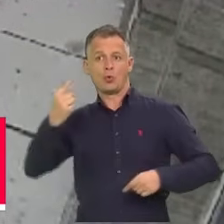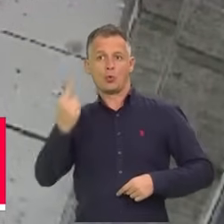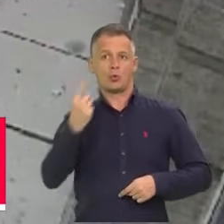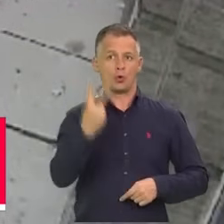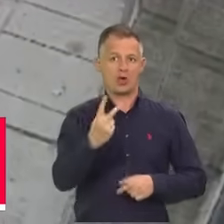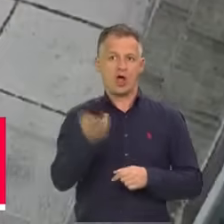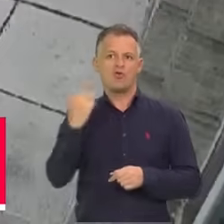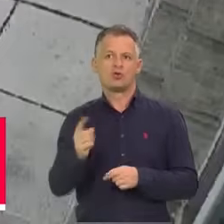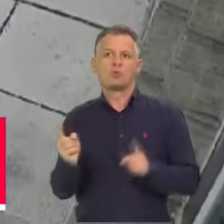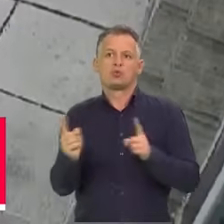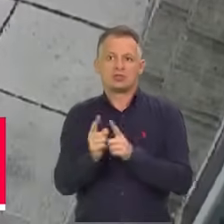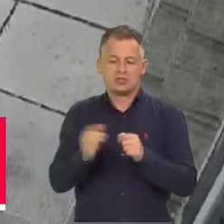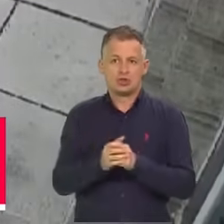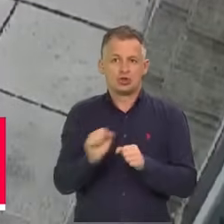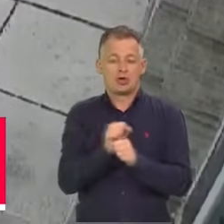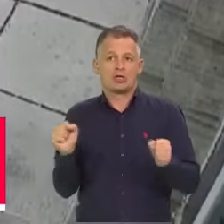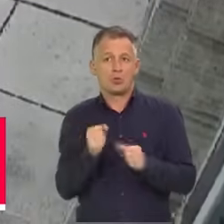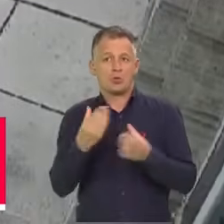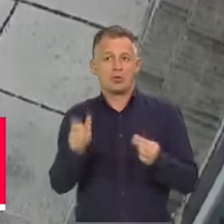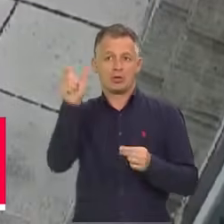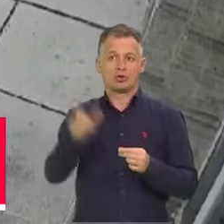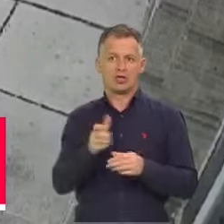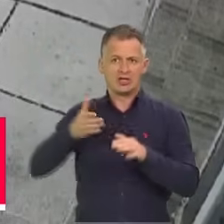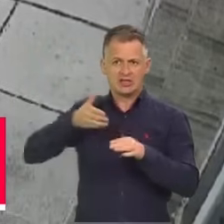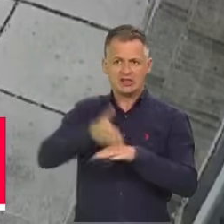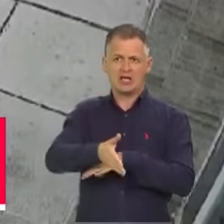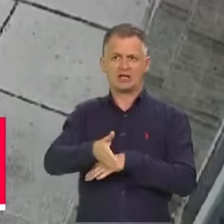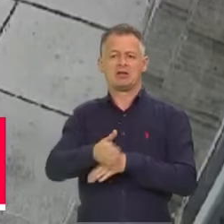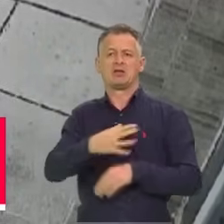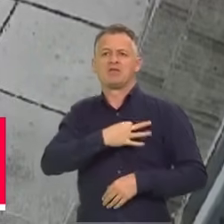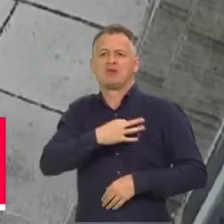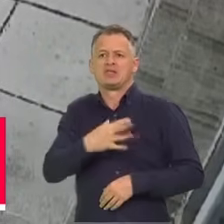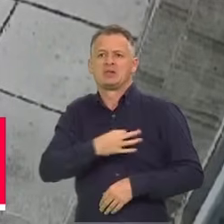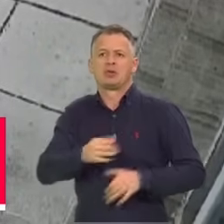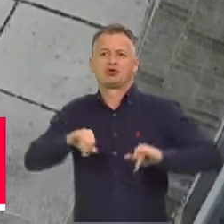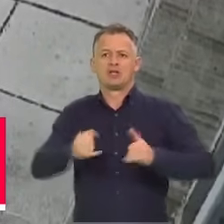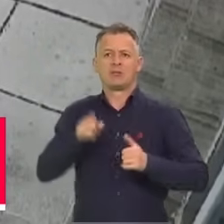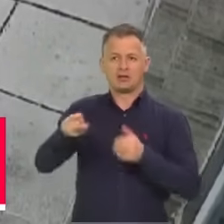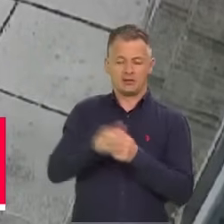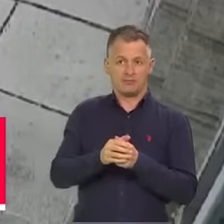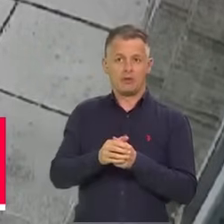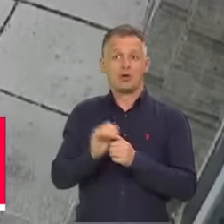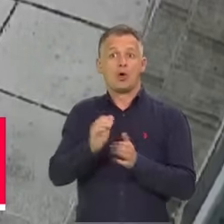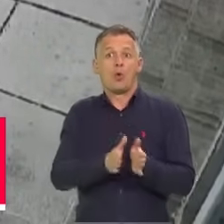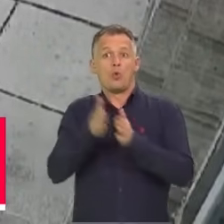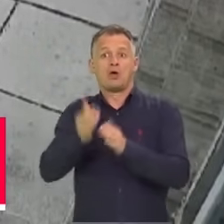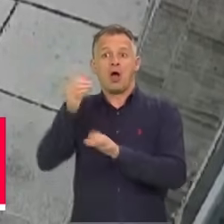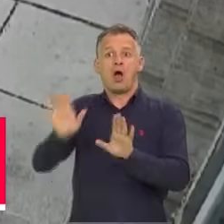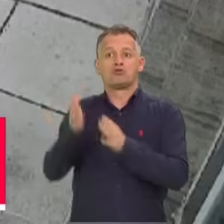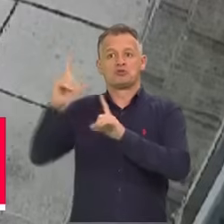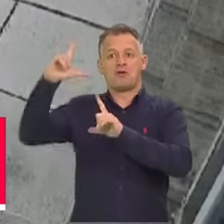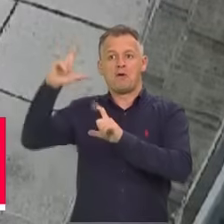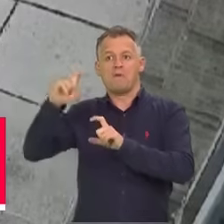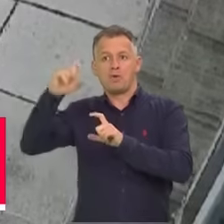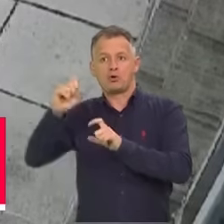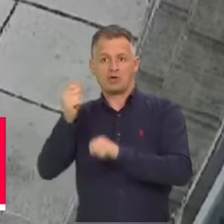însă puțini. În mod șocant, majoritatea oamenilor trec indiferenți pe lângă scena tragediei. Ba unii chiar le fotografiază pe cele două